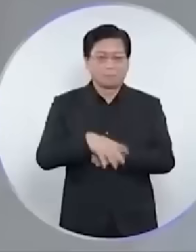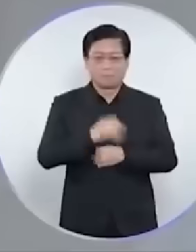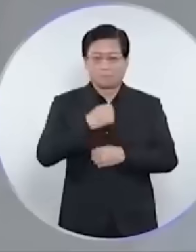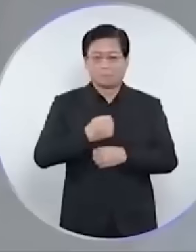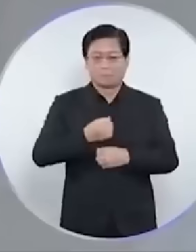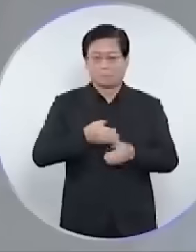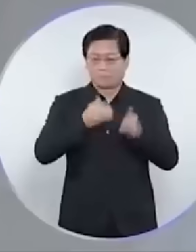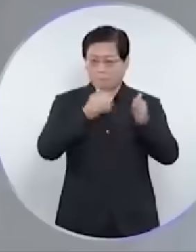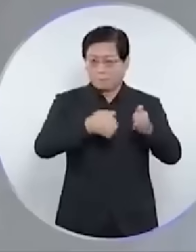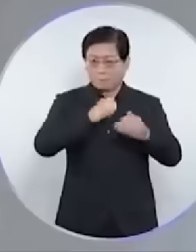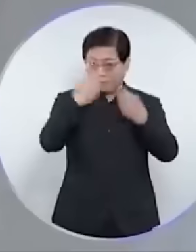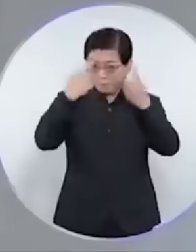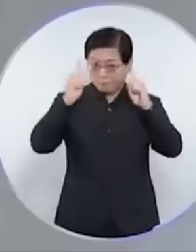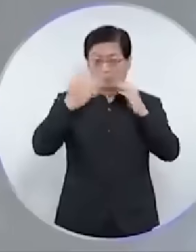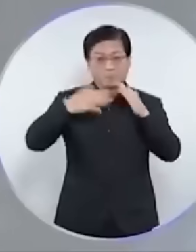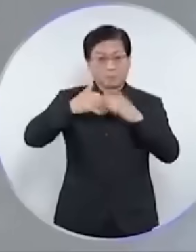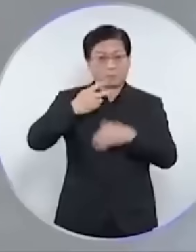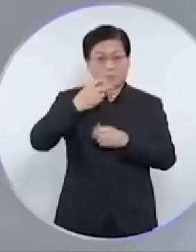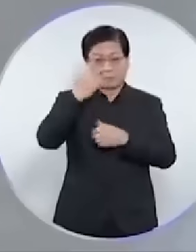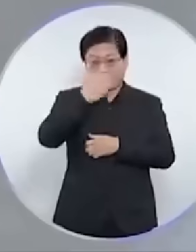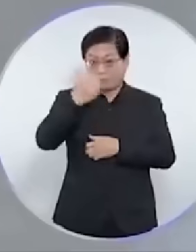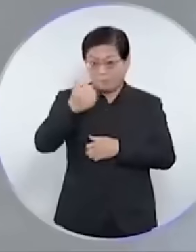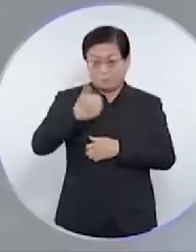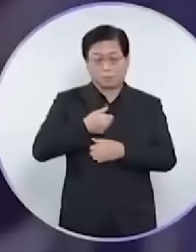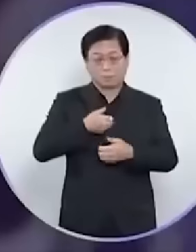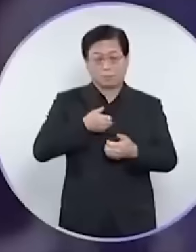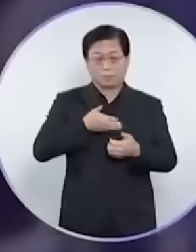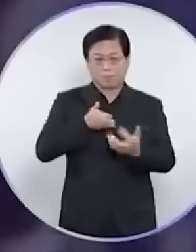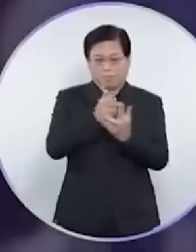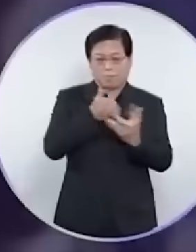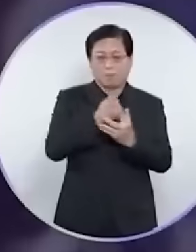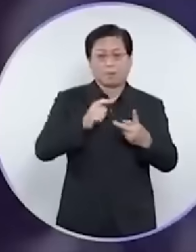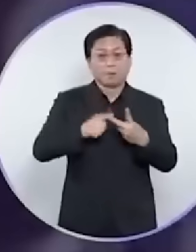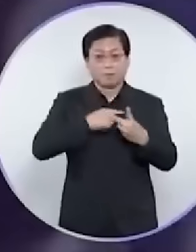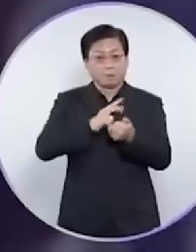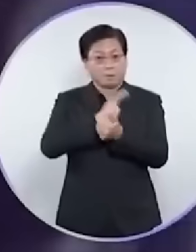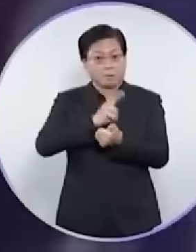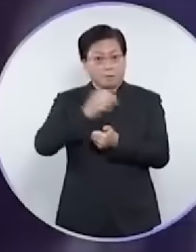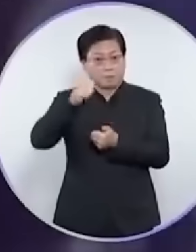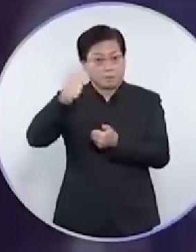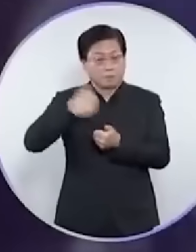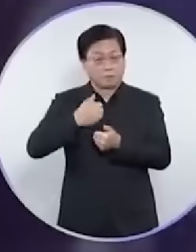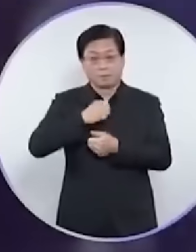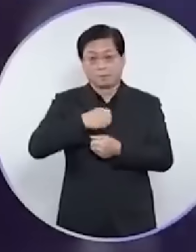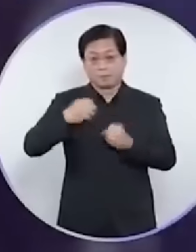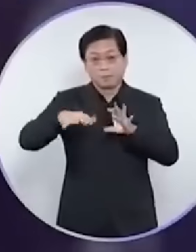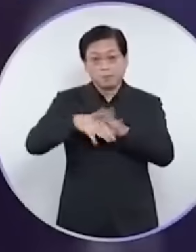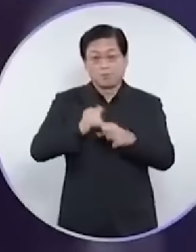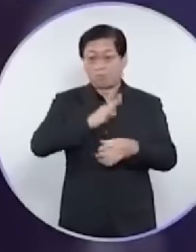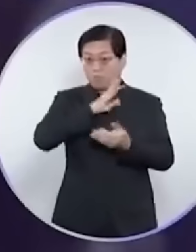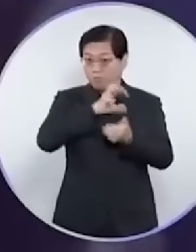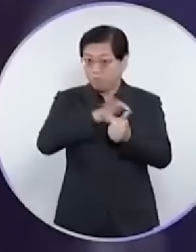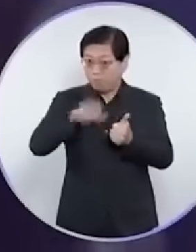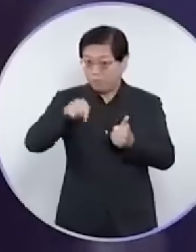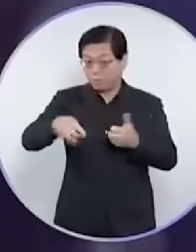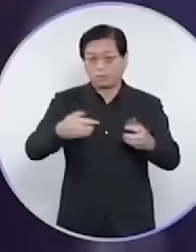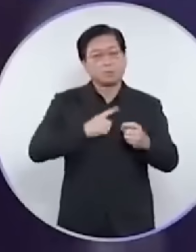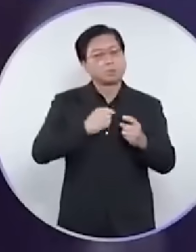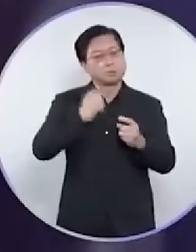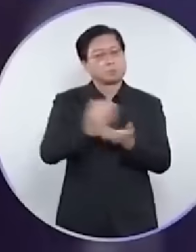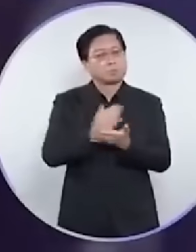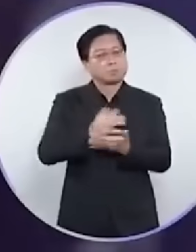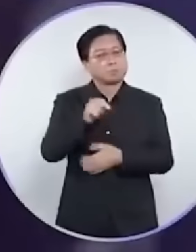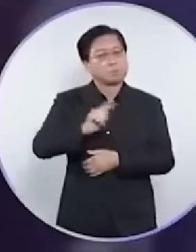管案，还有林智坚的论文抄袭案，你对民进党这样干，你的评语是什